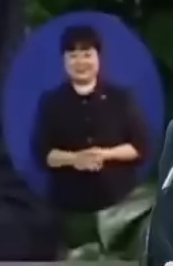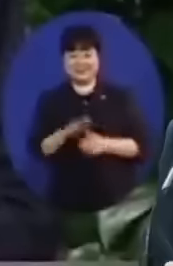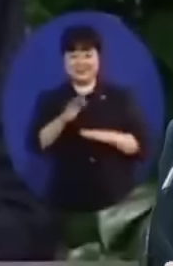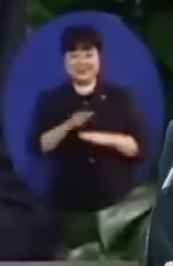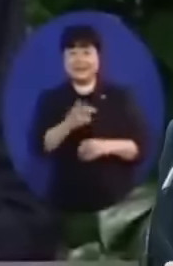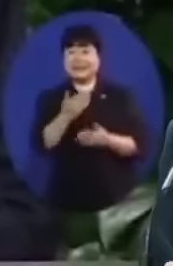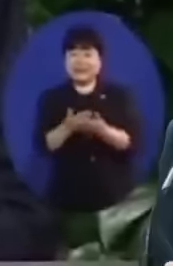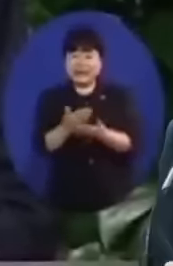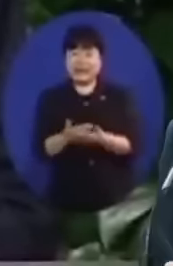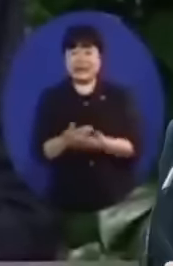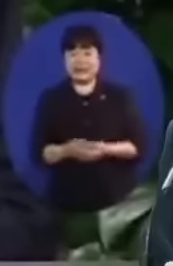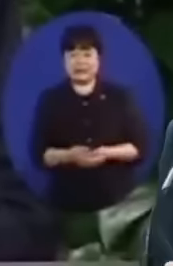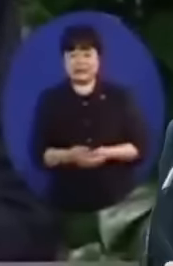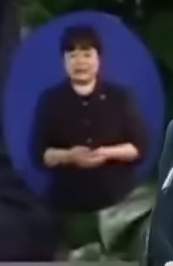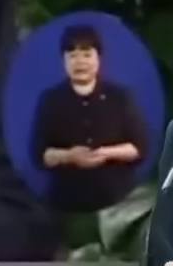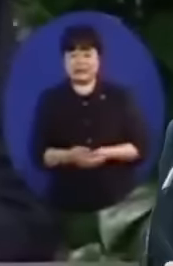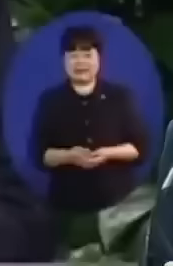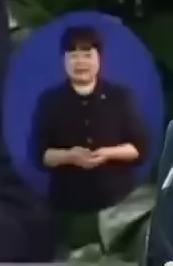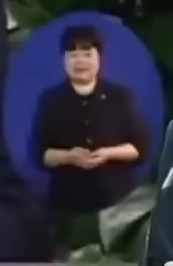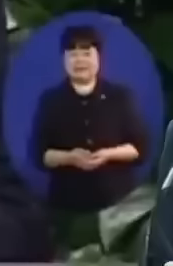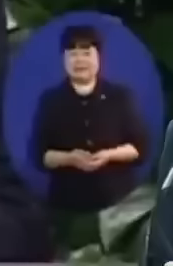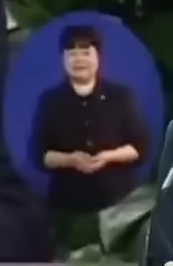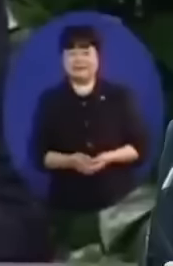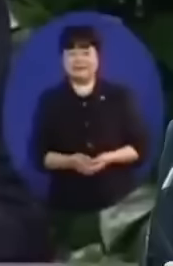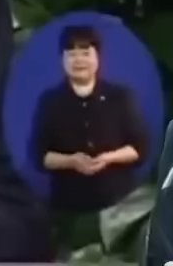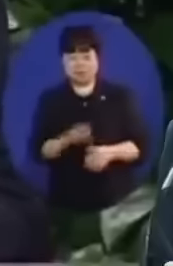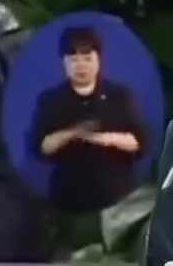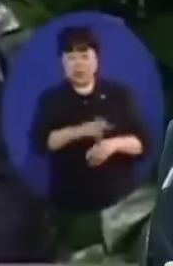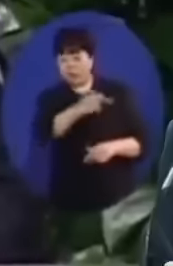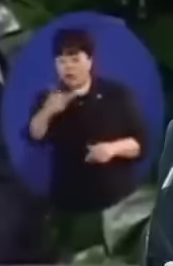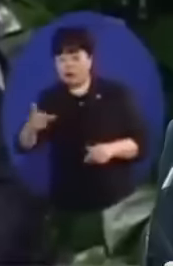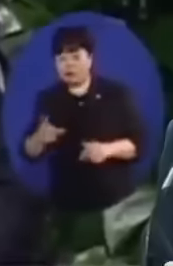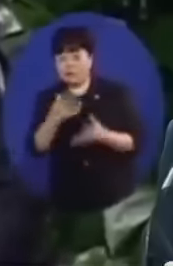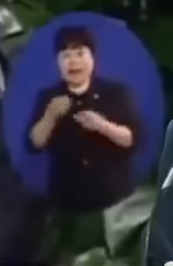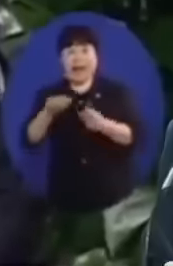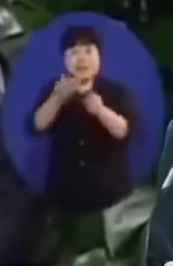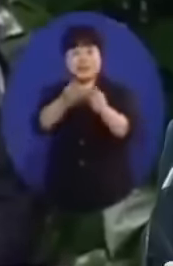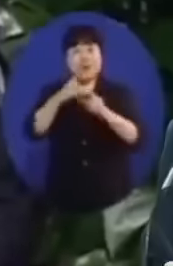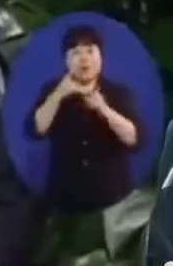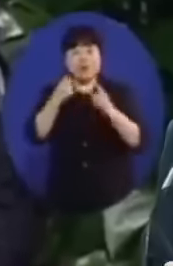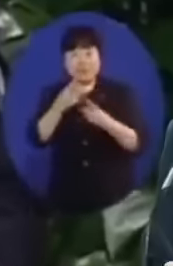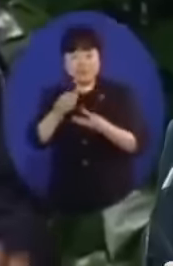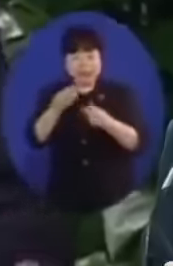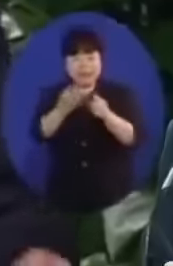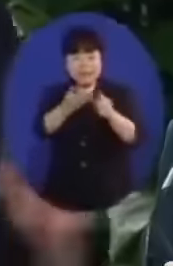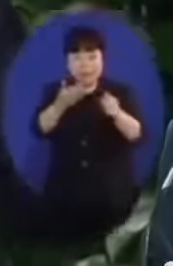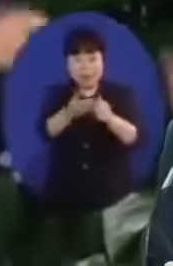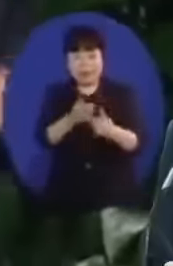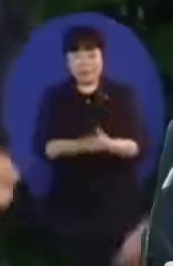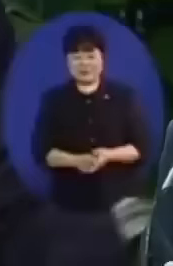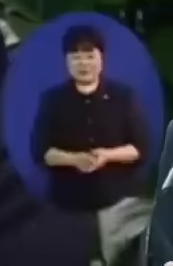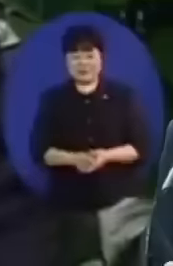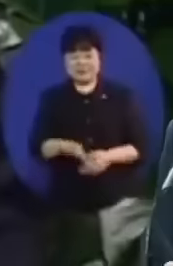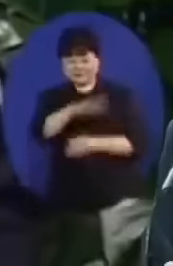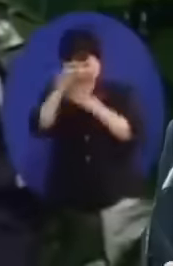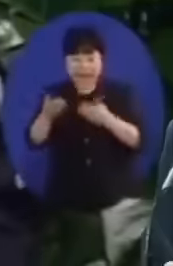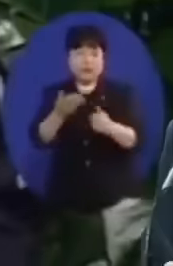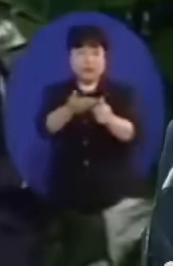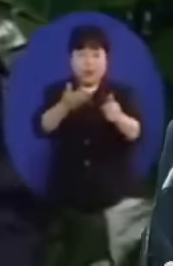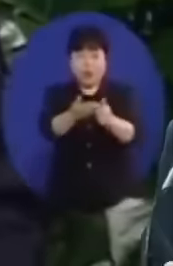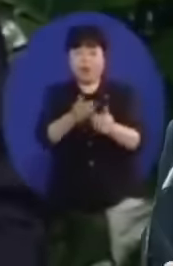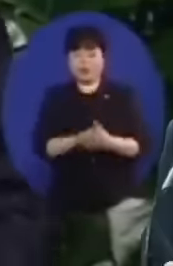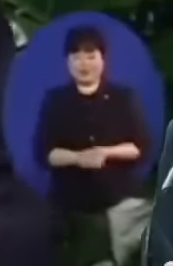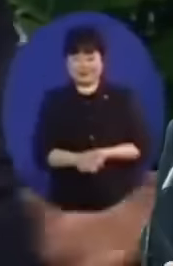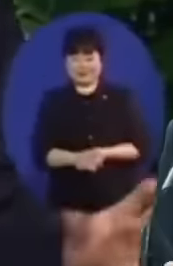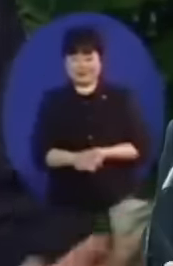달라, 뭐 좀 빌리려고 하면 저보고 빌려요. 저는 손이 커서 막 덥석 줍니다. 있는 게 없는 거 다 집어줘 버려요.